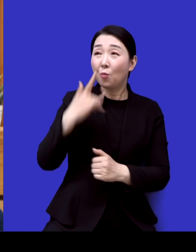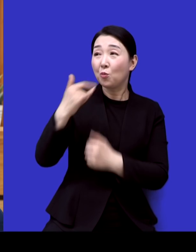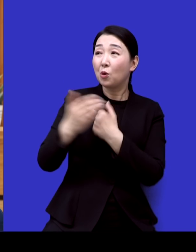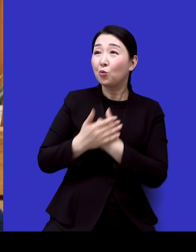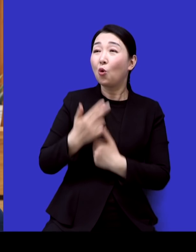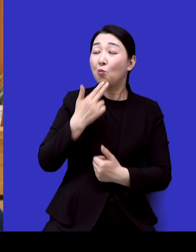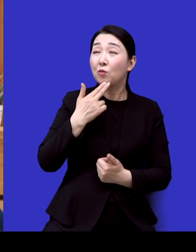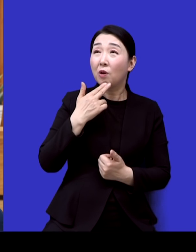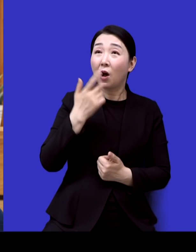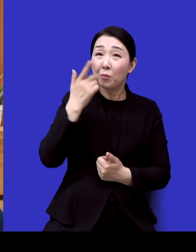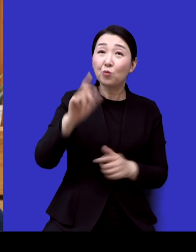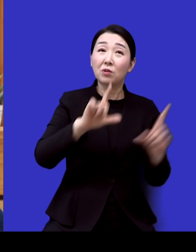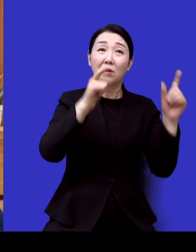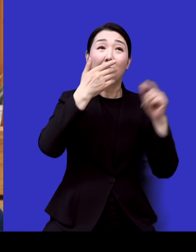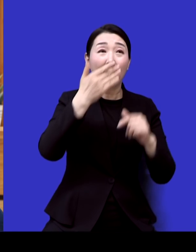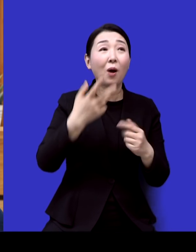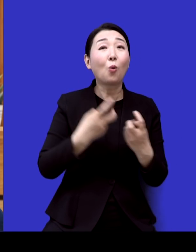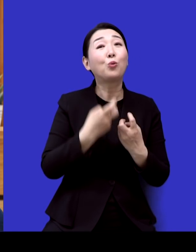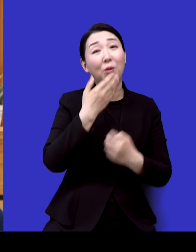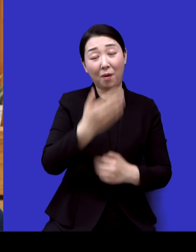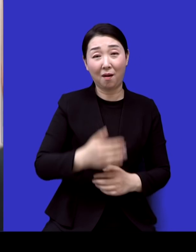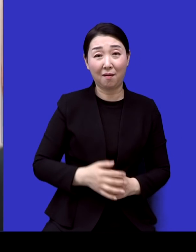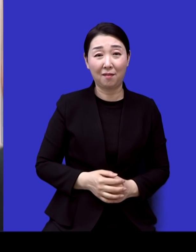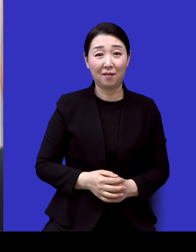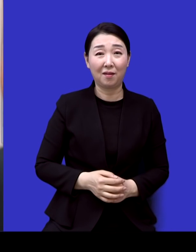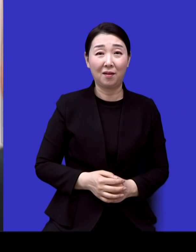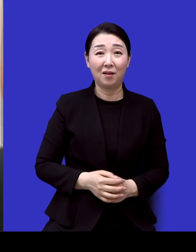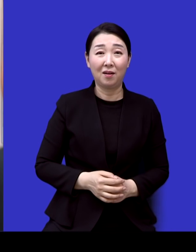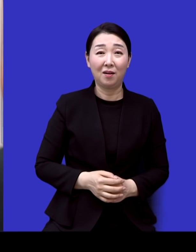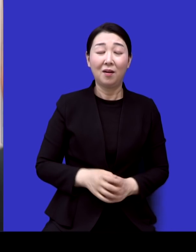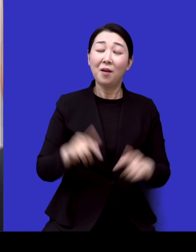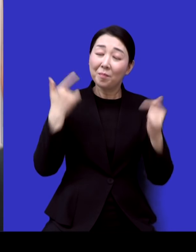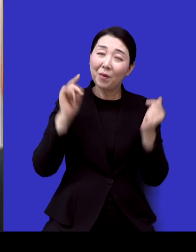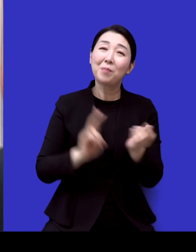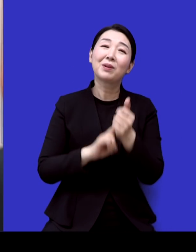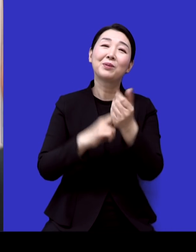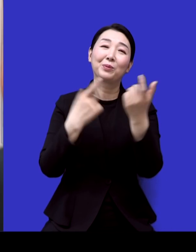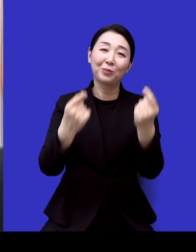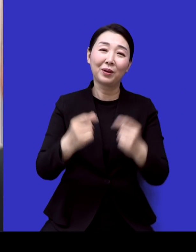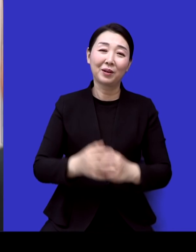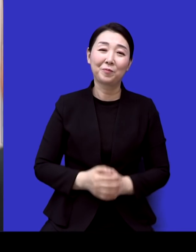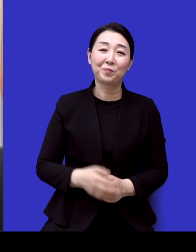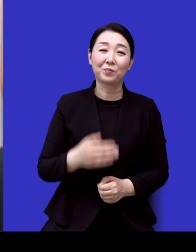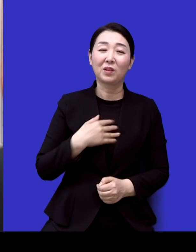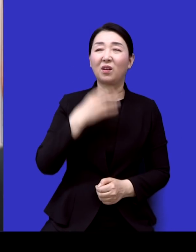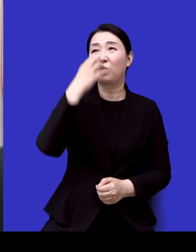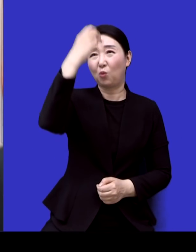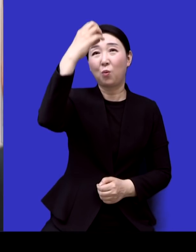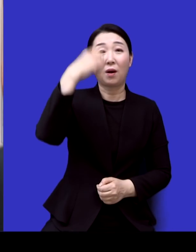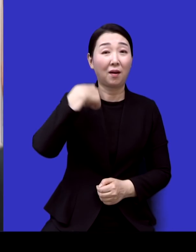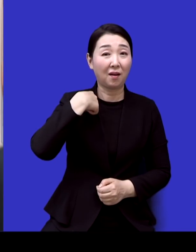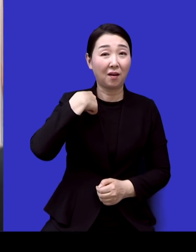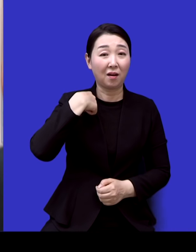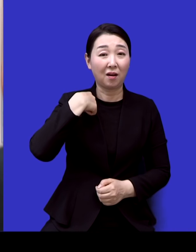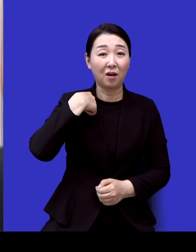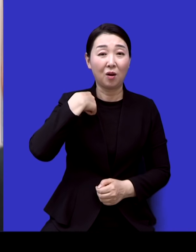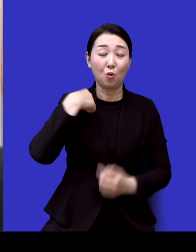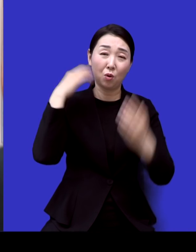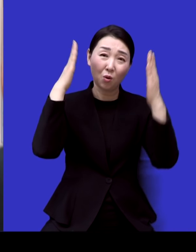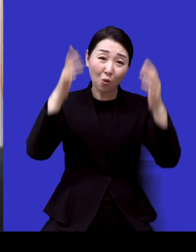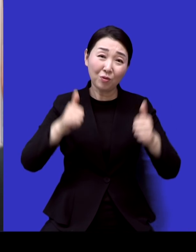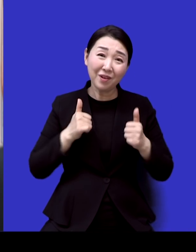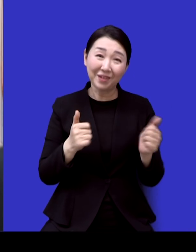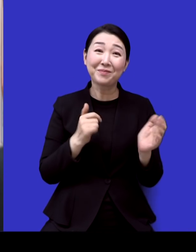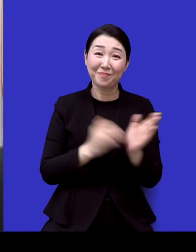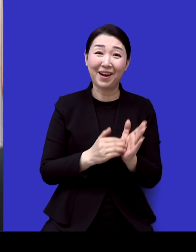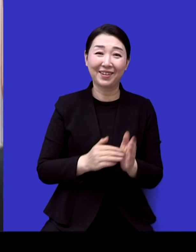수 있지? 공부하면서. 그런데 이 기적 같은 나날들이 계속되니까 제가 교만해지더라고요. 제가 공부를 열심히